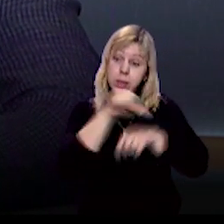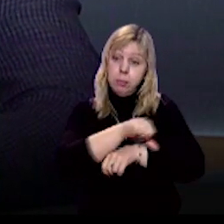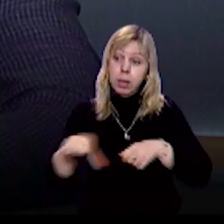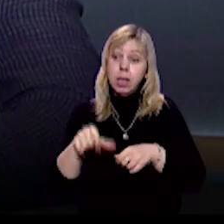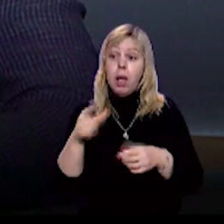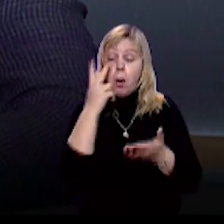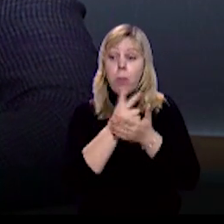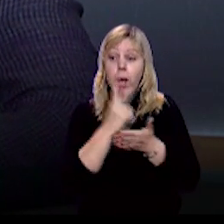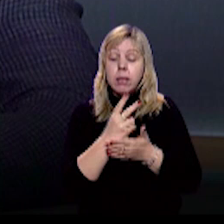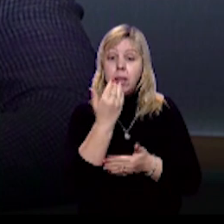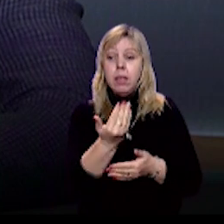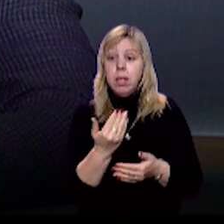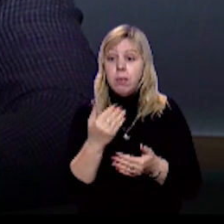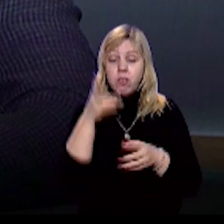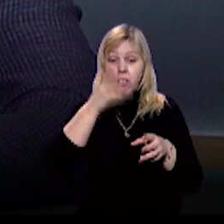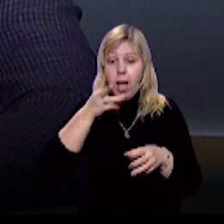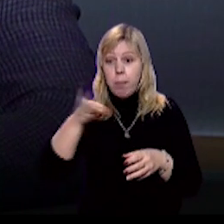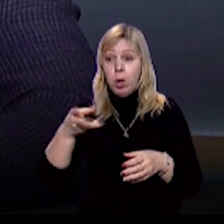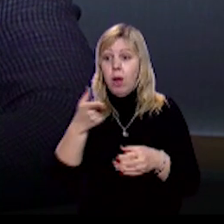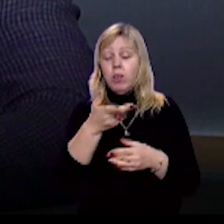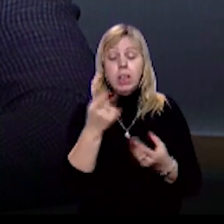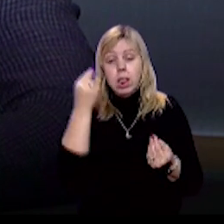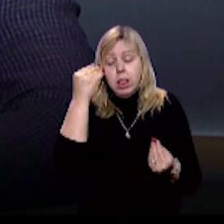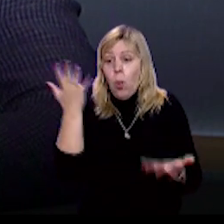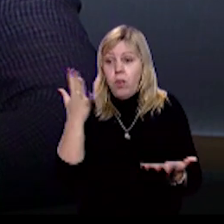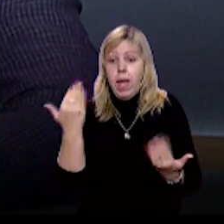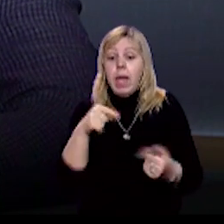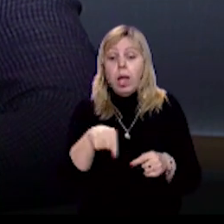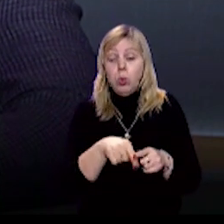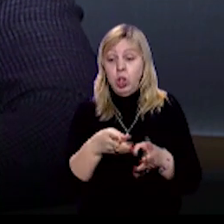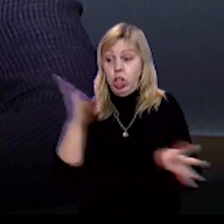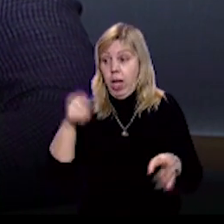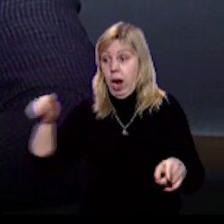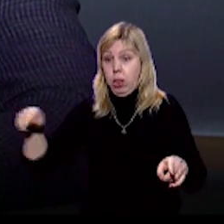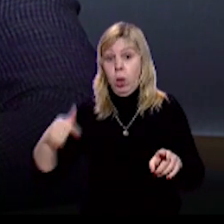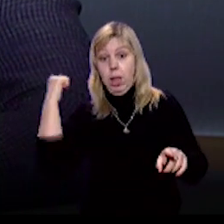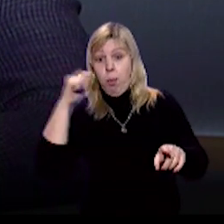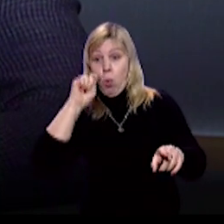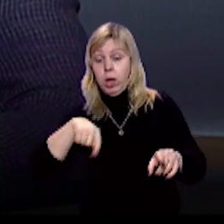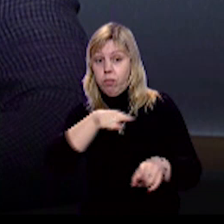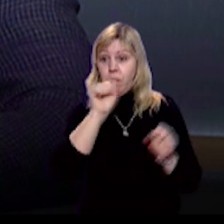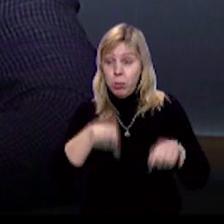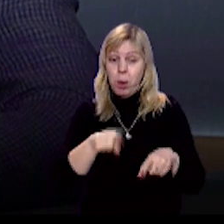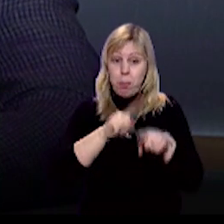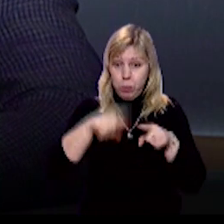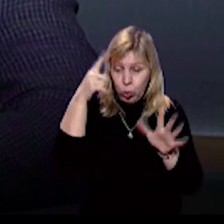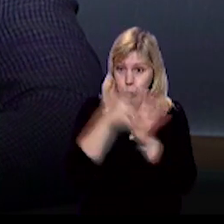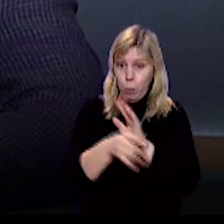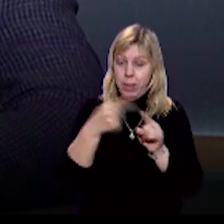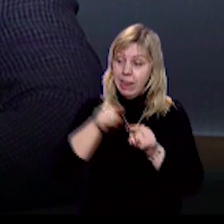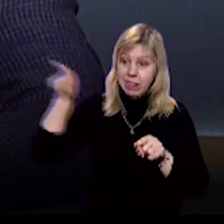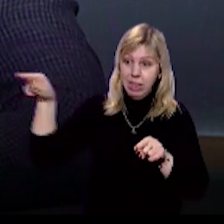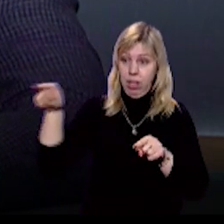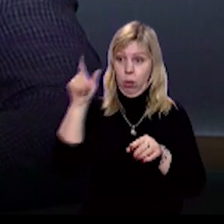митниками, показувати їм в камеру. Я думаю, вони не уявляють, яка тут черга є, щоб вони могли якось зрозуміти тих